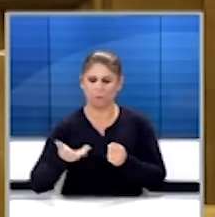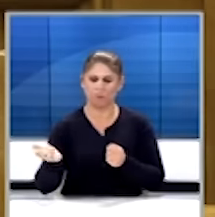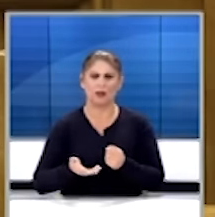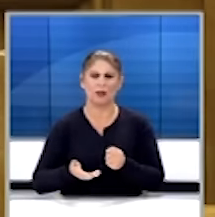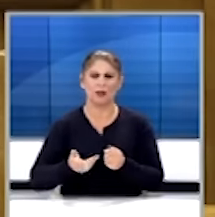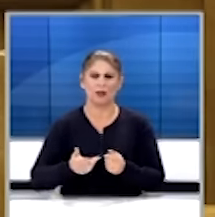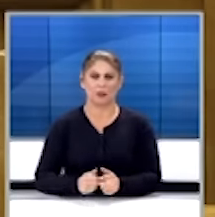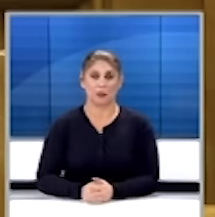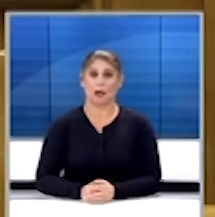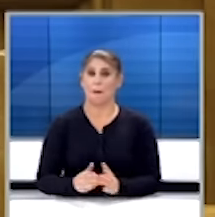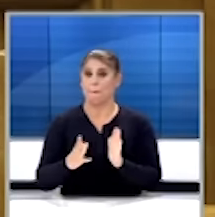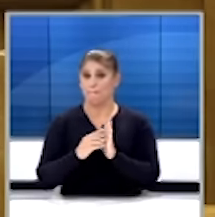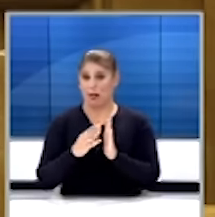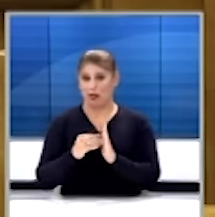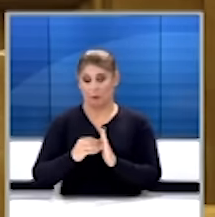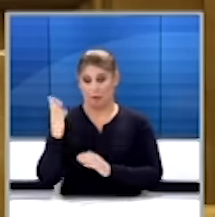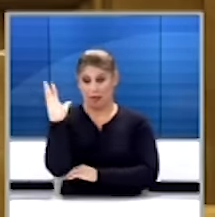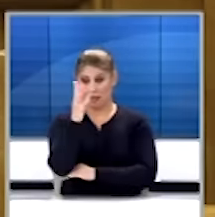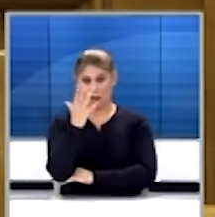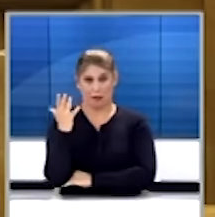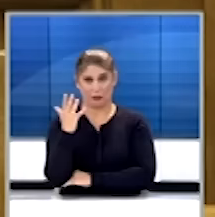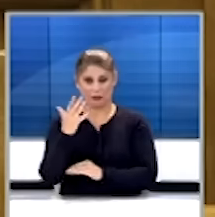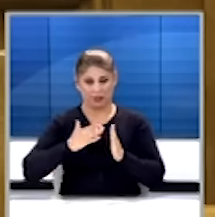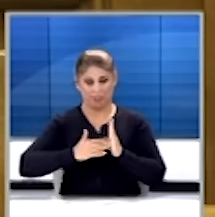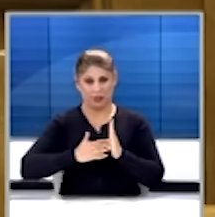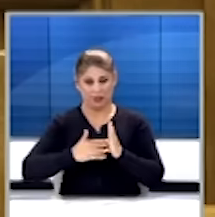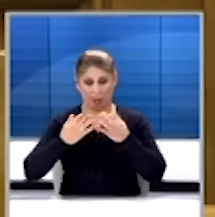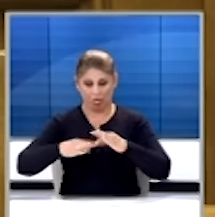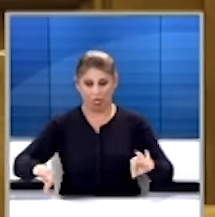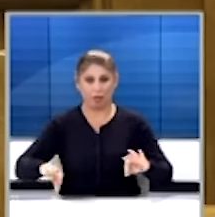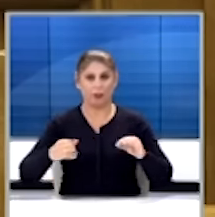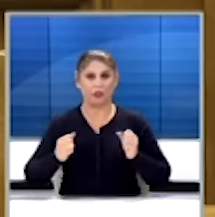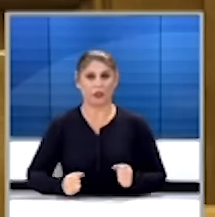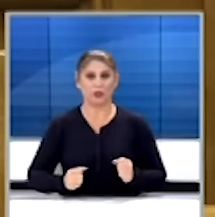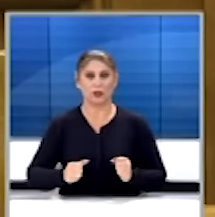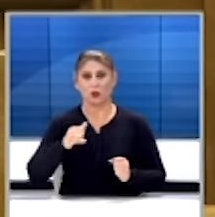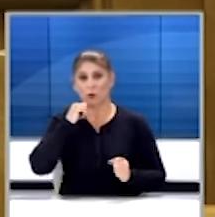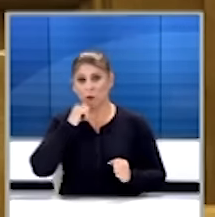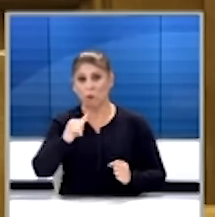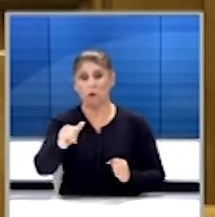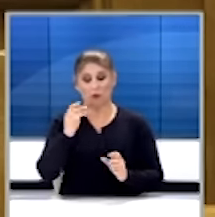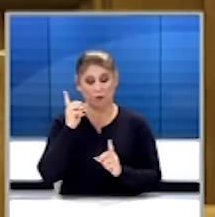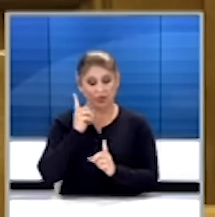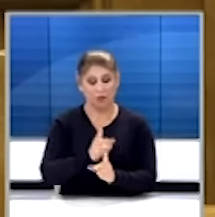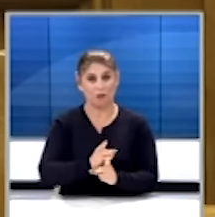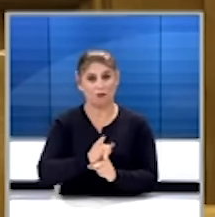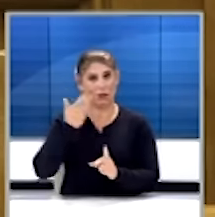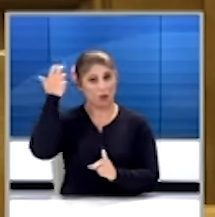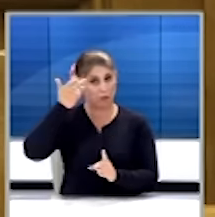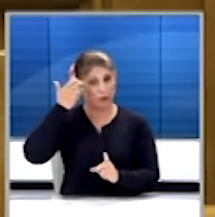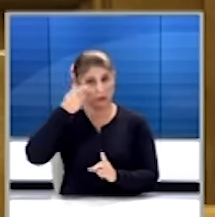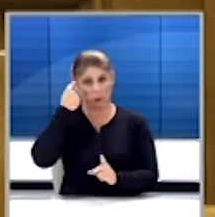παράδειγμα, στη δασική υπηρεσία οι κενές θέσεις μόνιμου και ειδικευμένου επιστημονικού και λοιπού